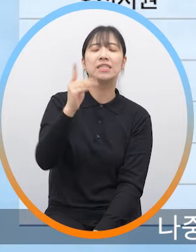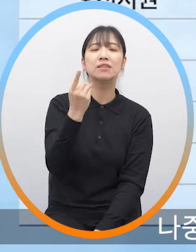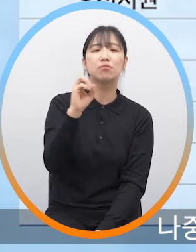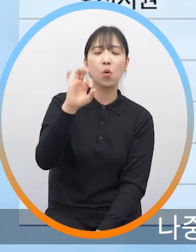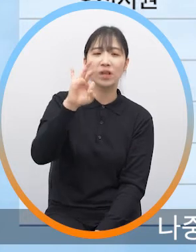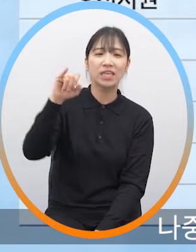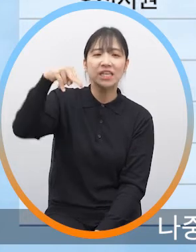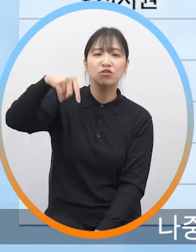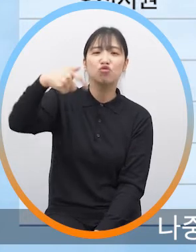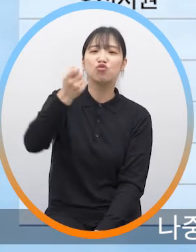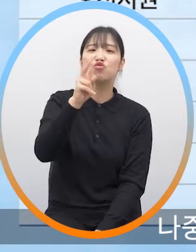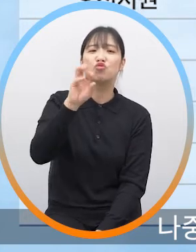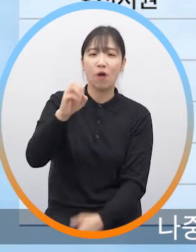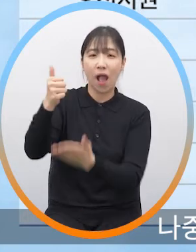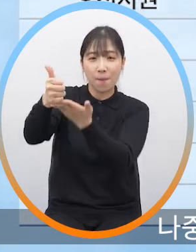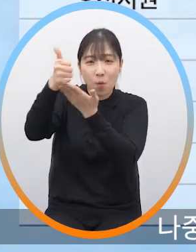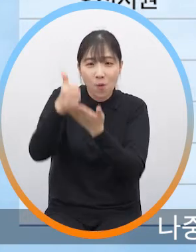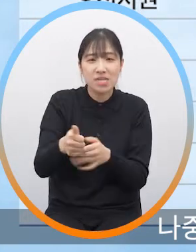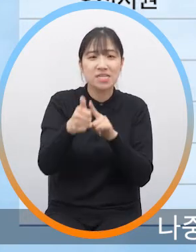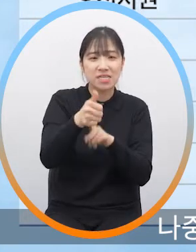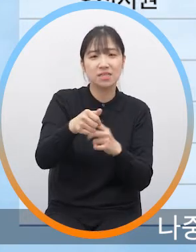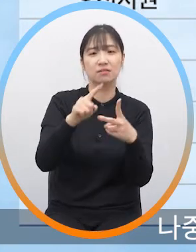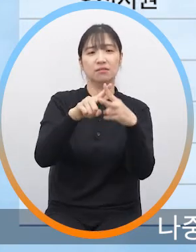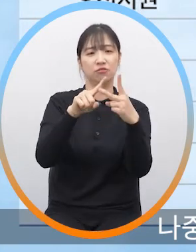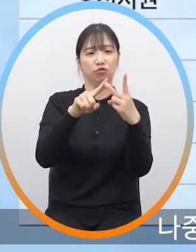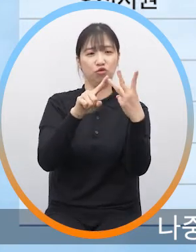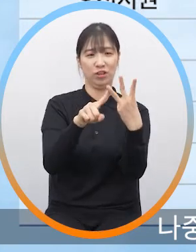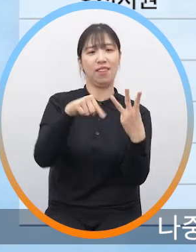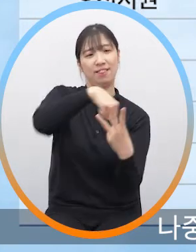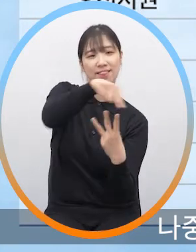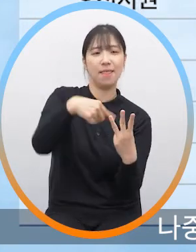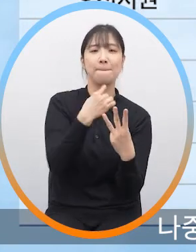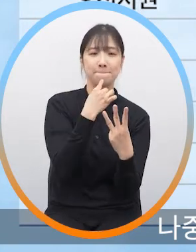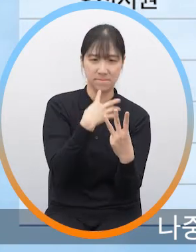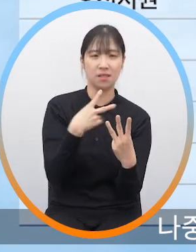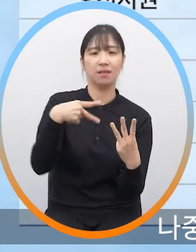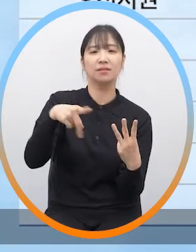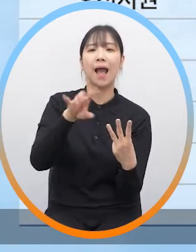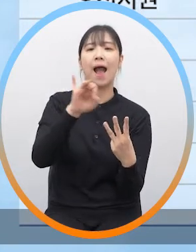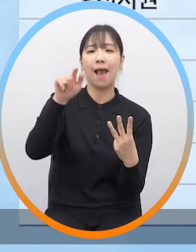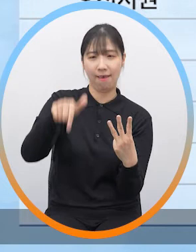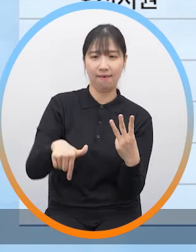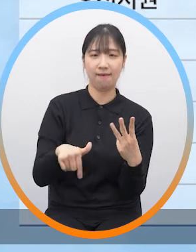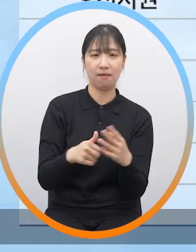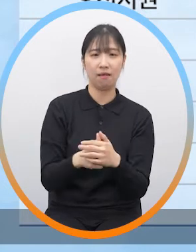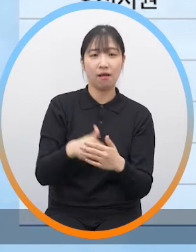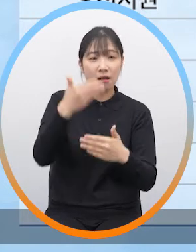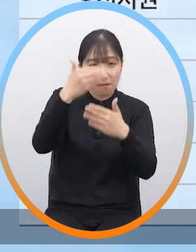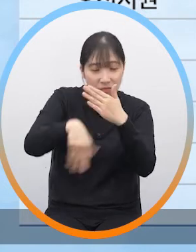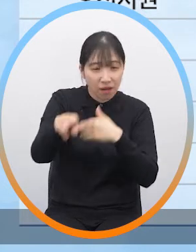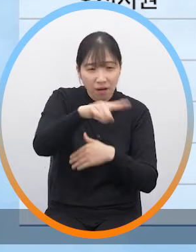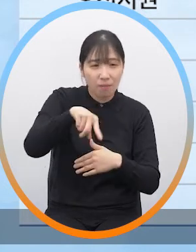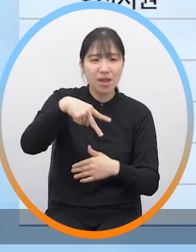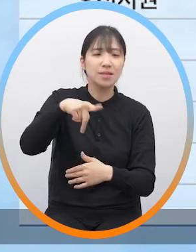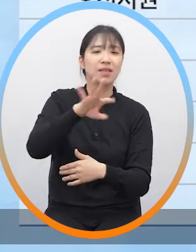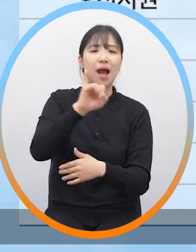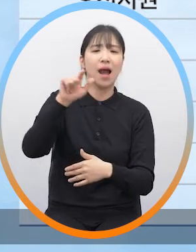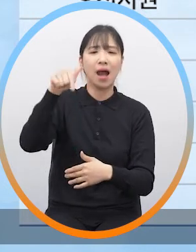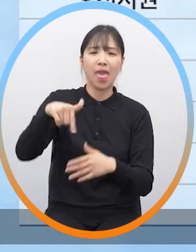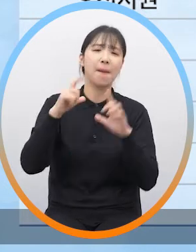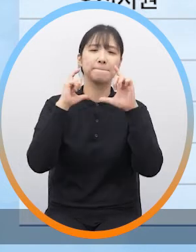지봉 이수광을 모신 지봉사, 이렇게 이 세 군데만이 사획서원입니다. 나머지는 사획을 받지